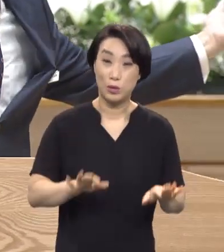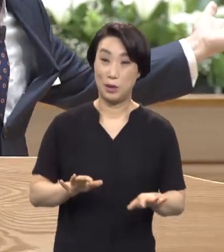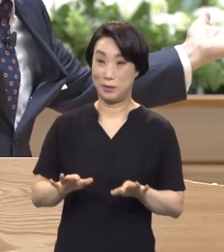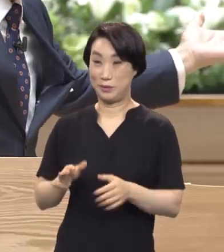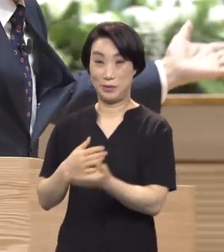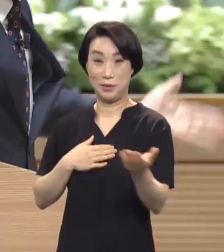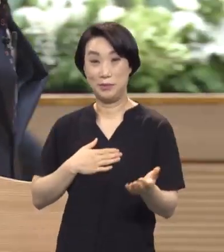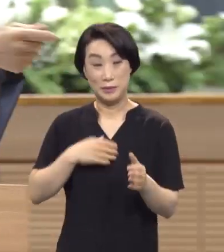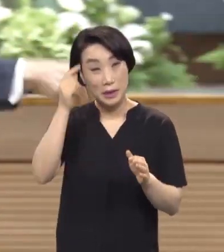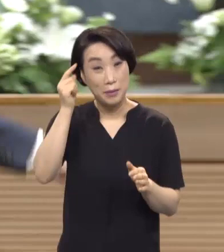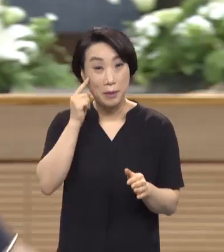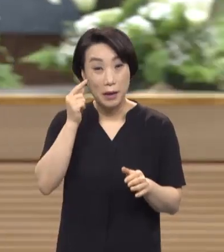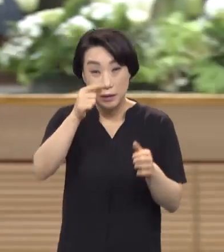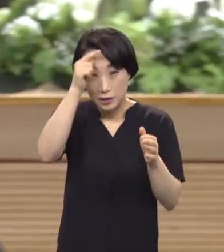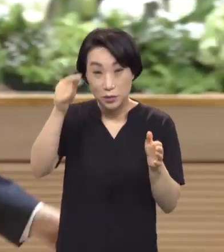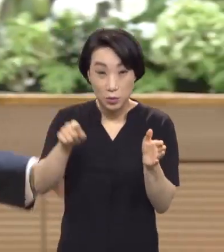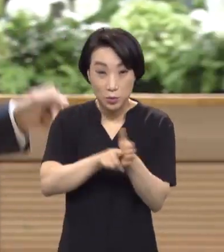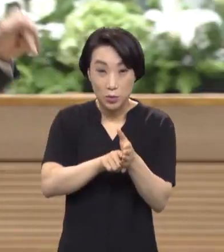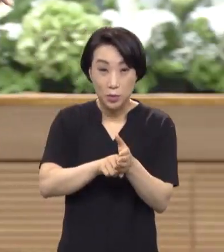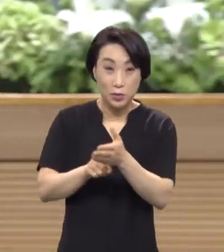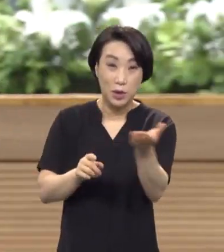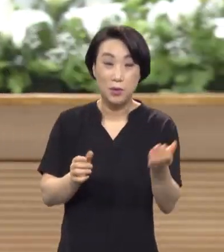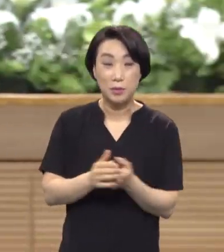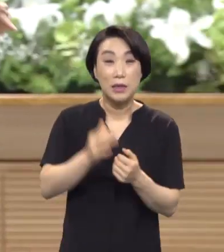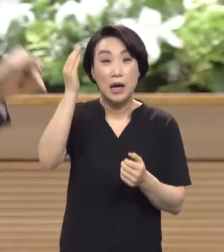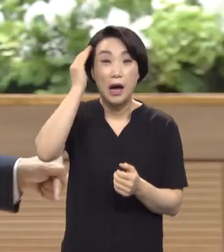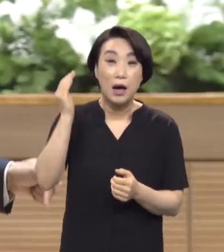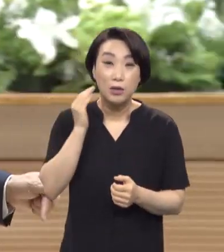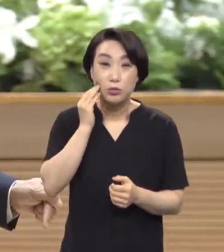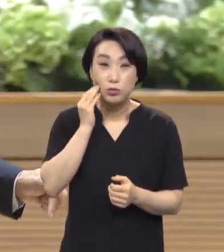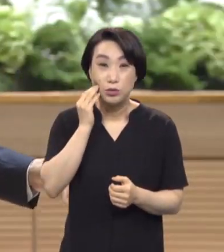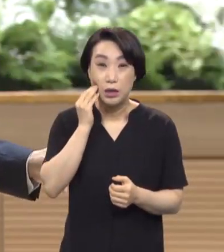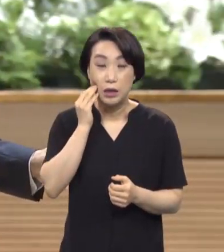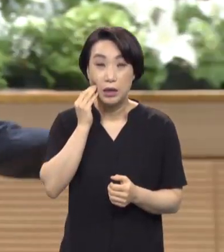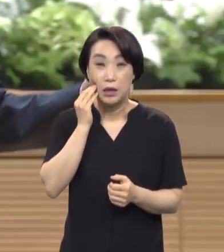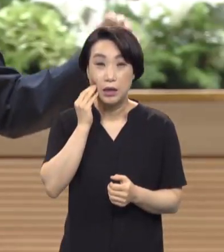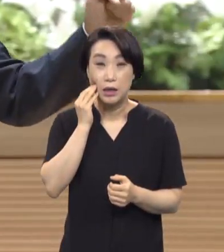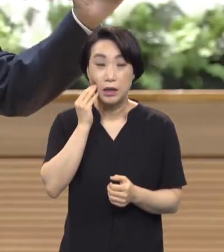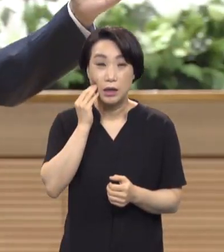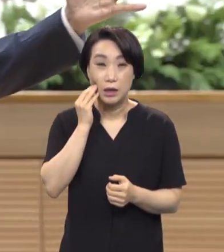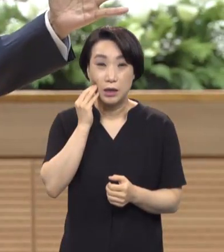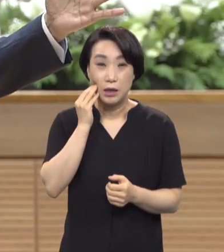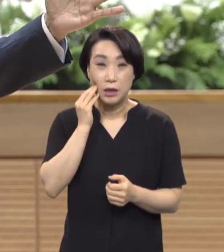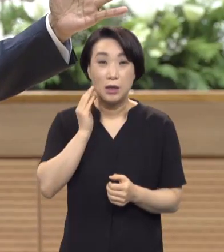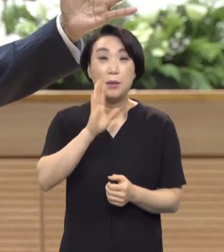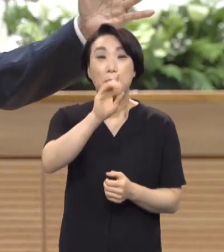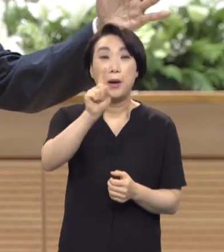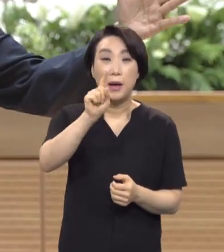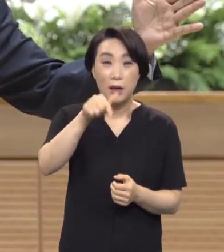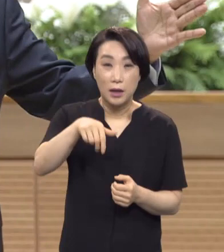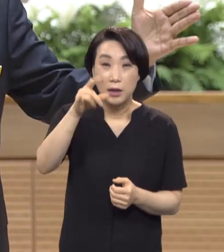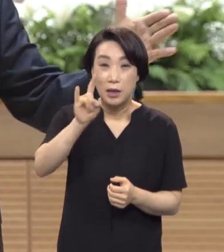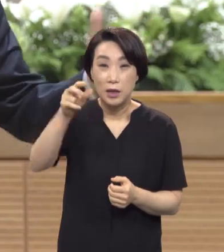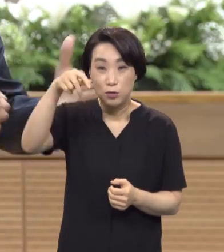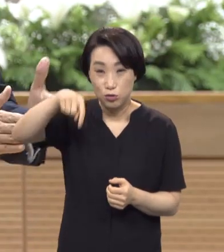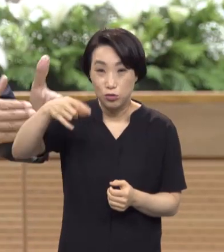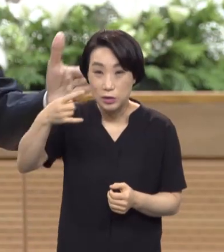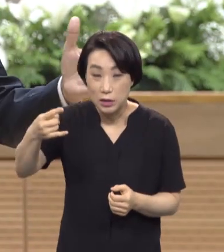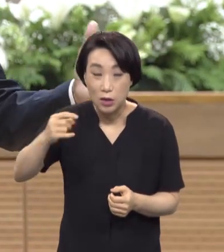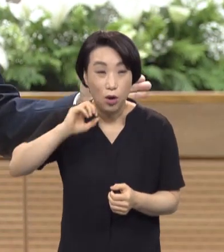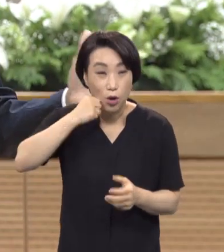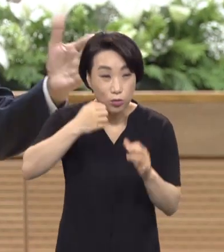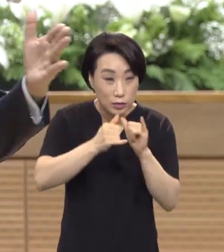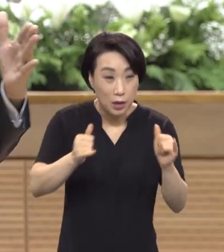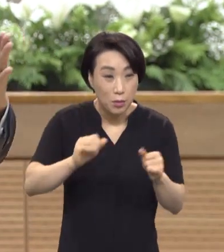보세요. 기독교가 우리 대한민국에 이 박애주의로 어려운 사람과